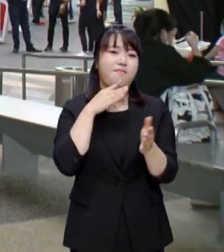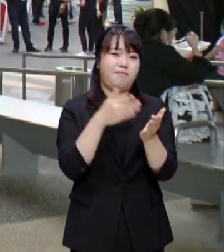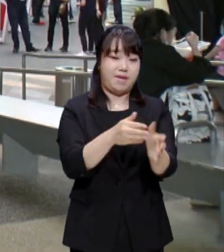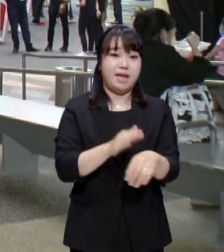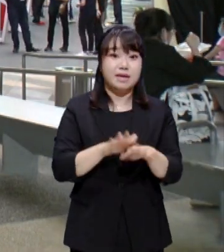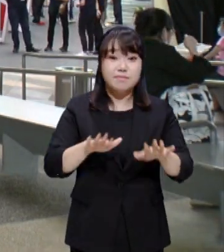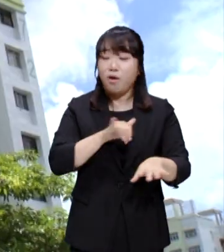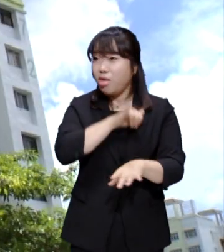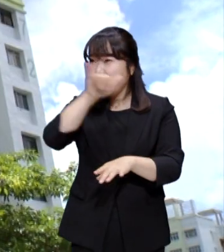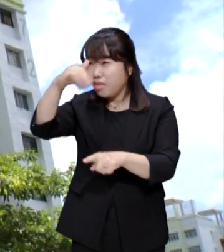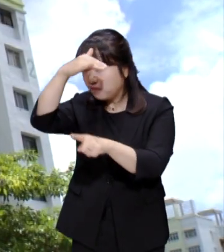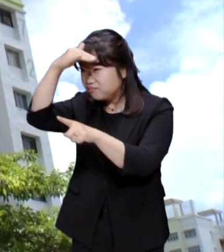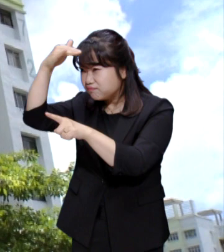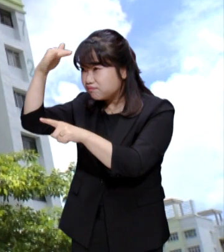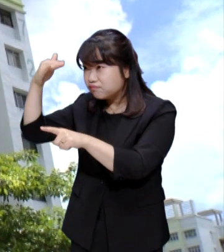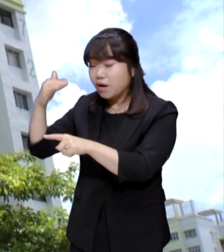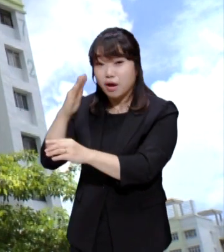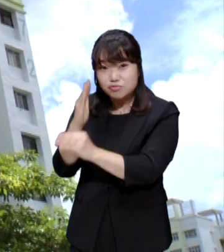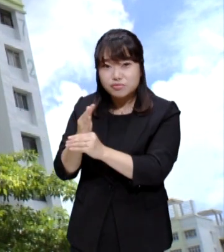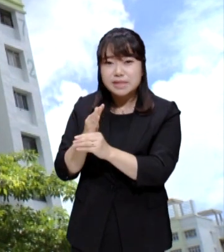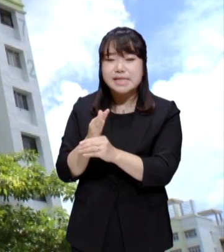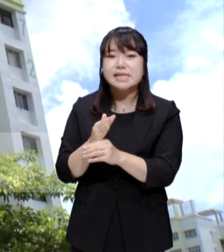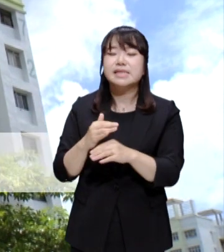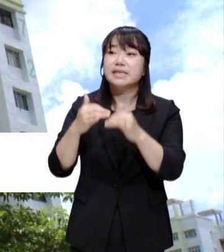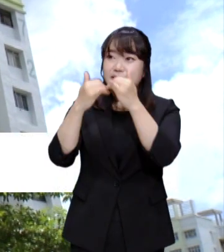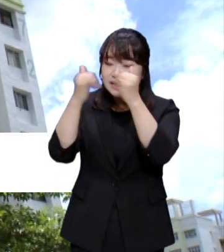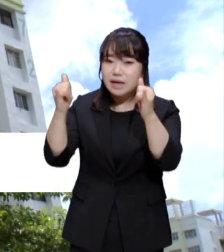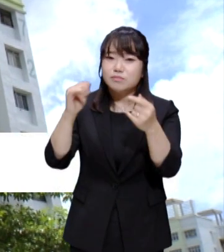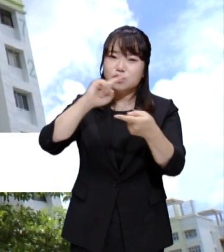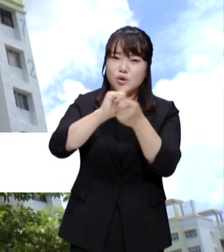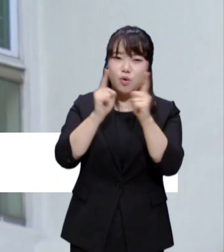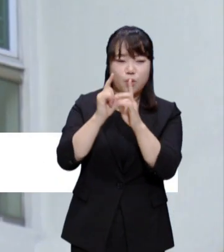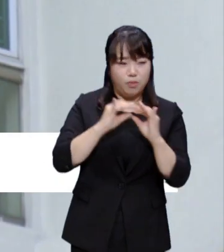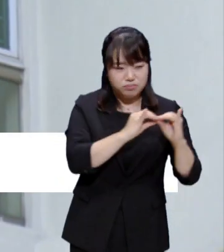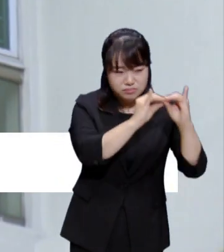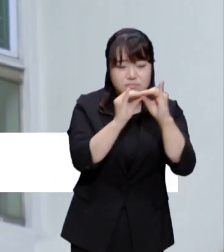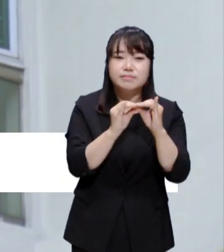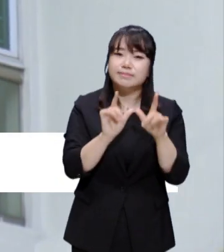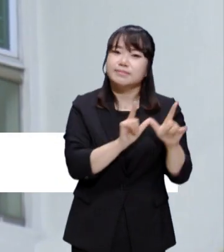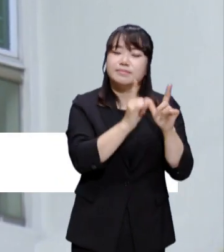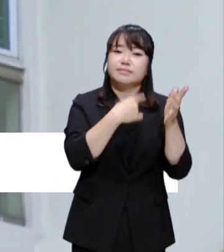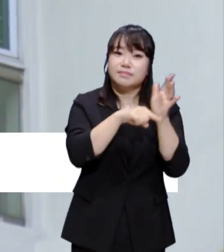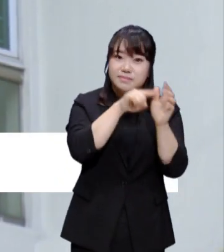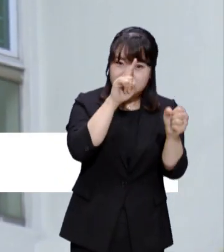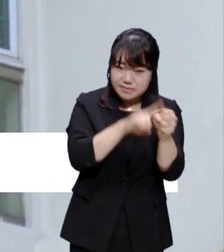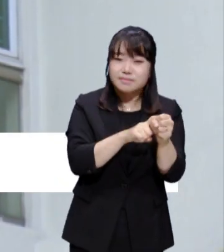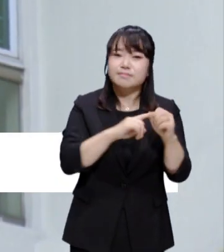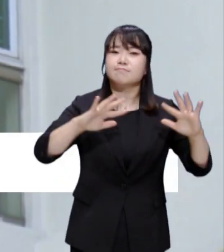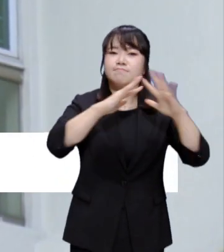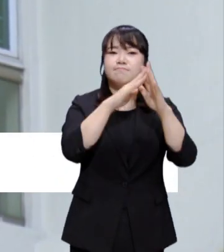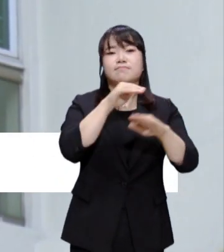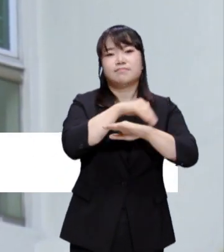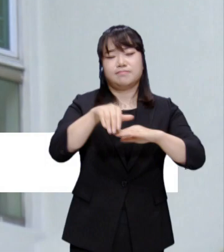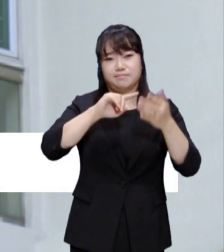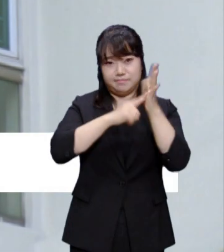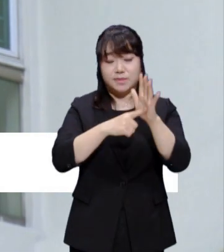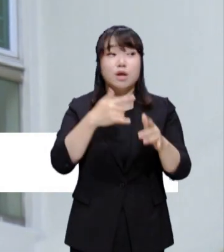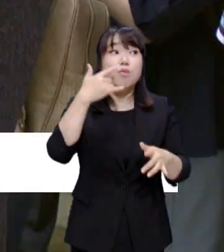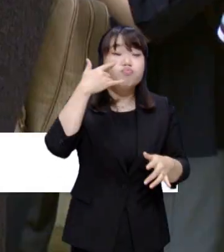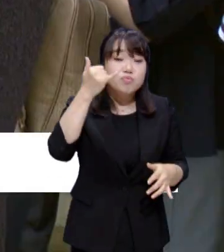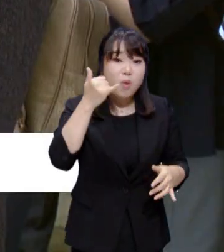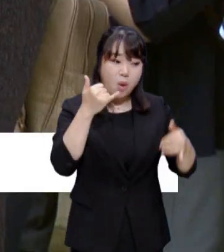해외 출장에서 세대 공존형 주택에 대한 입장도 내비쳤습니다. 세대 공존형 주택은 부모와